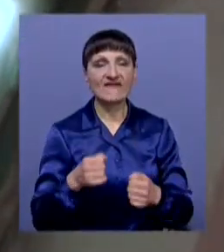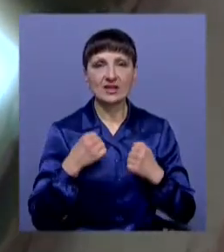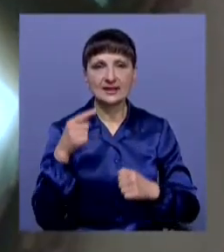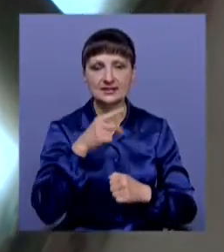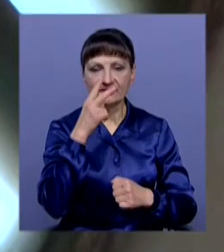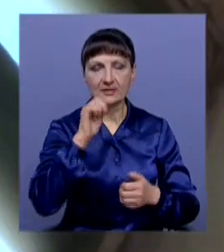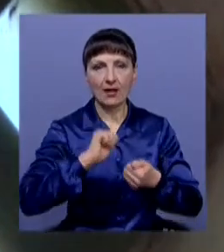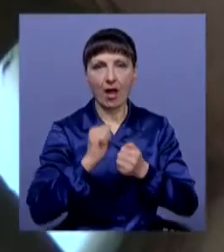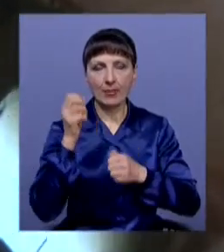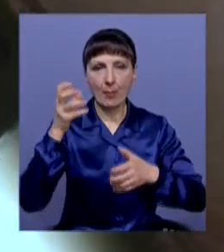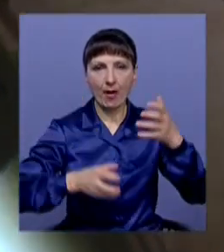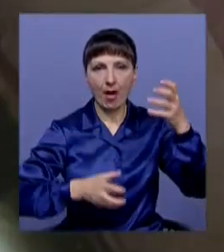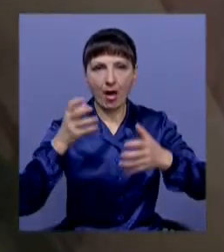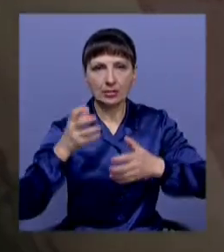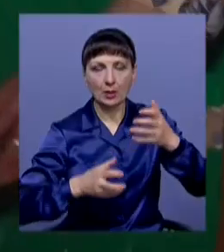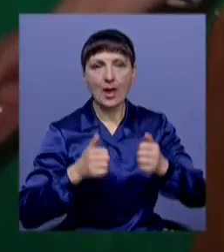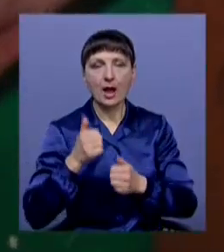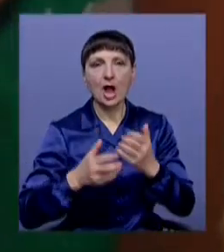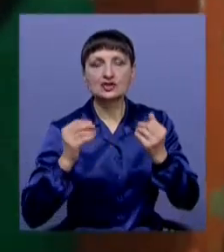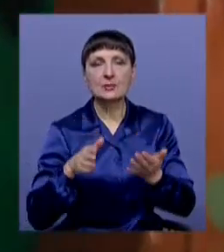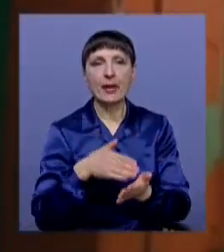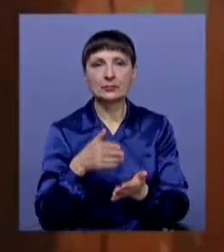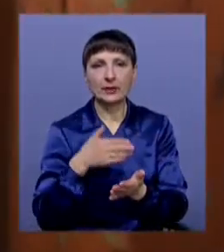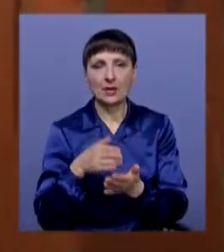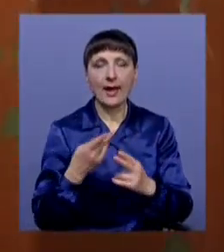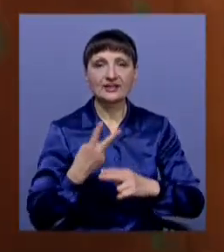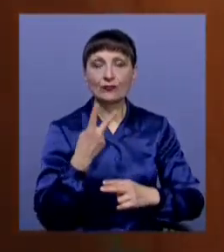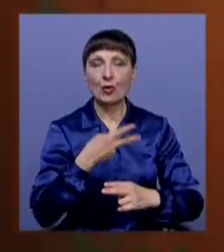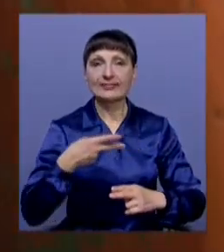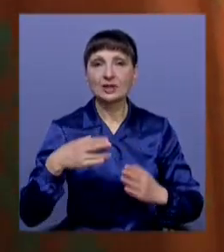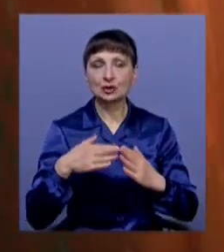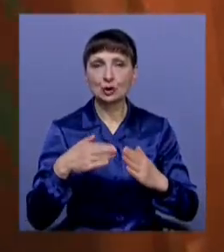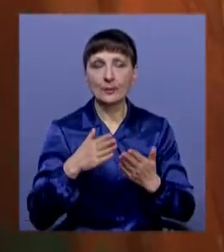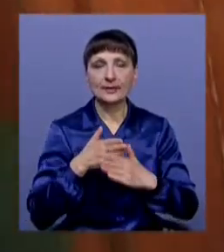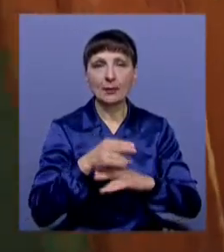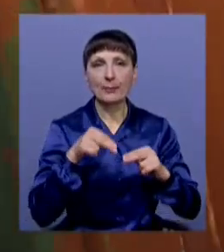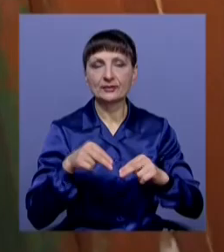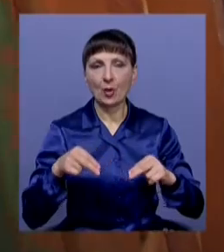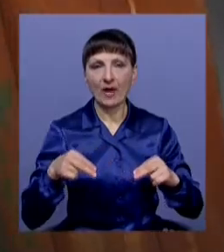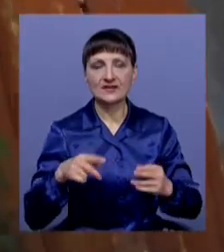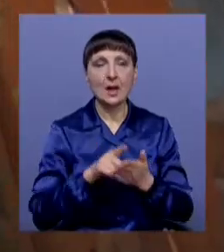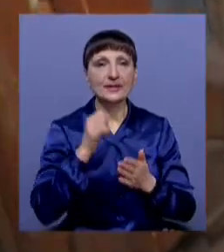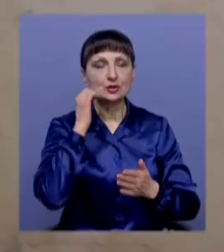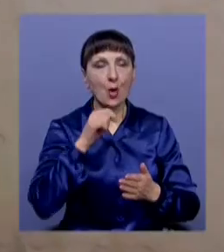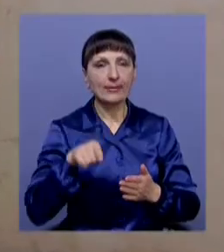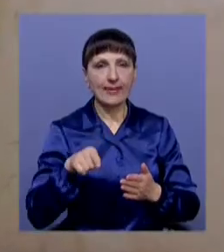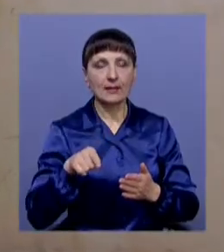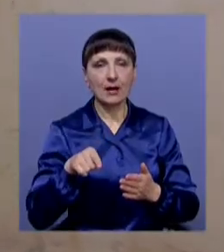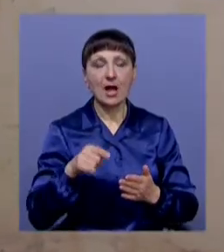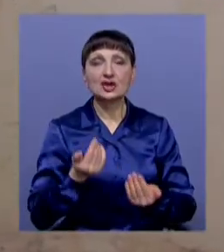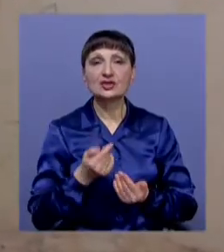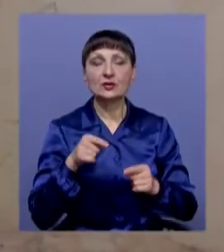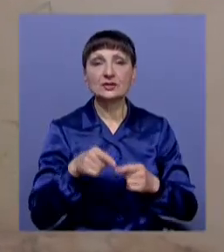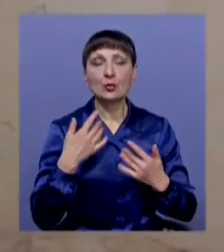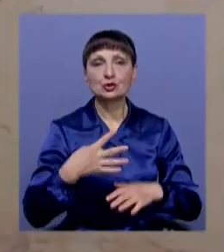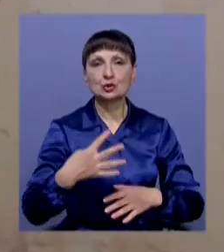эти булдыжники падают. Каждый день подметаю. Это двухэтажный дом расположен на въезде в Петропавловск. Пенсионерка Людмила Степанова живет